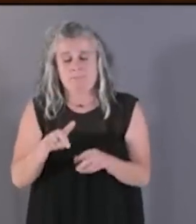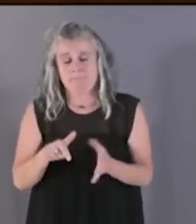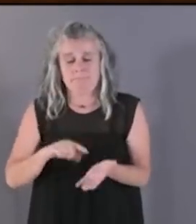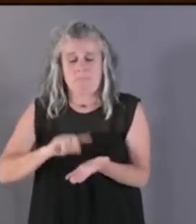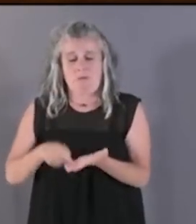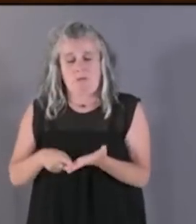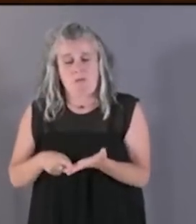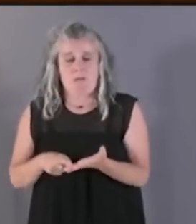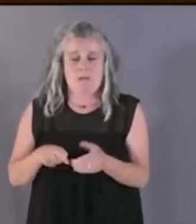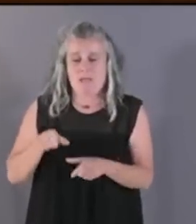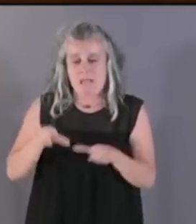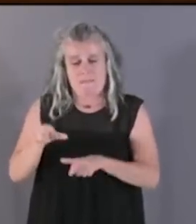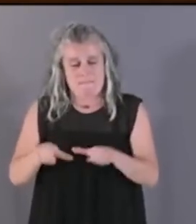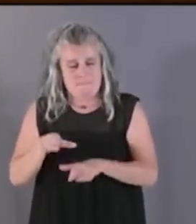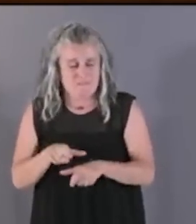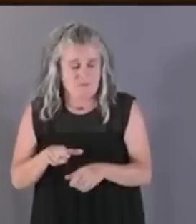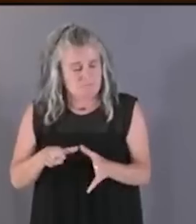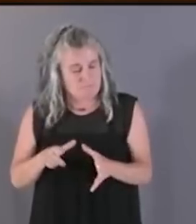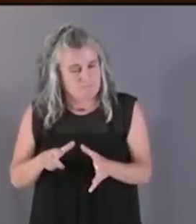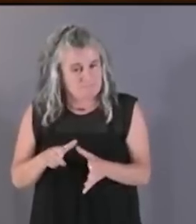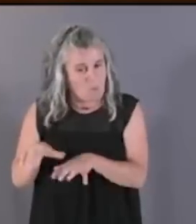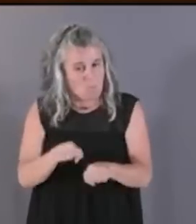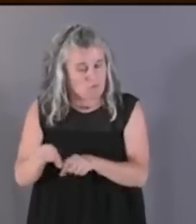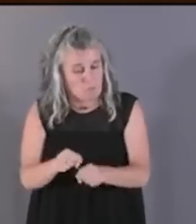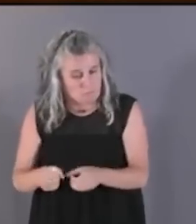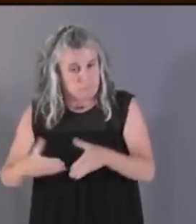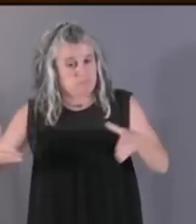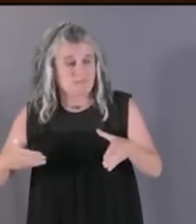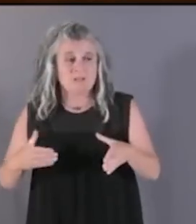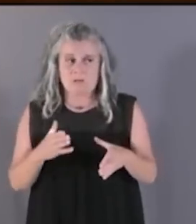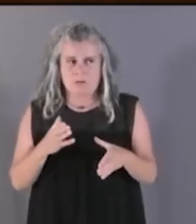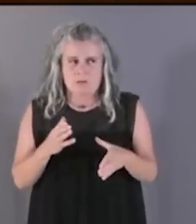nuit de saccage à Marseille puisse être évitée.